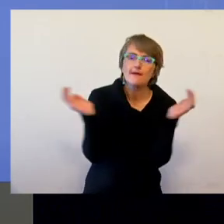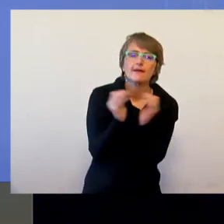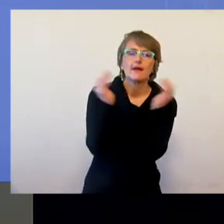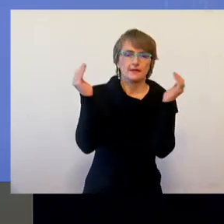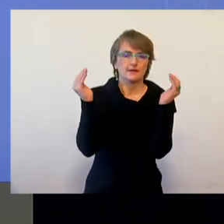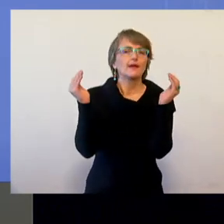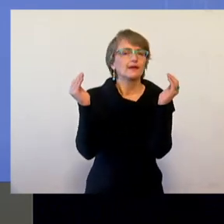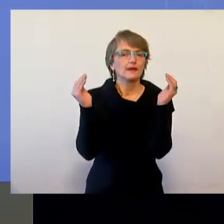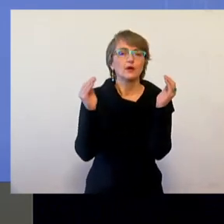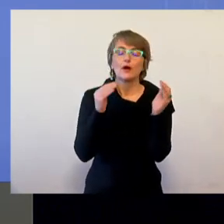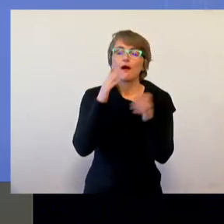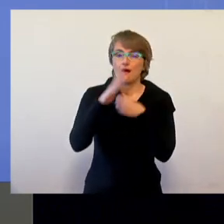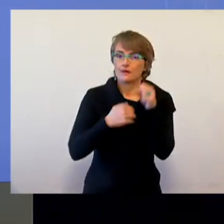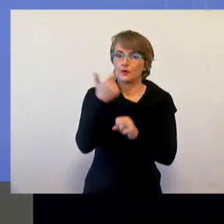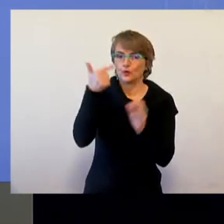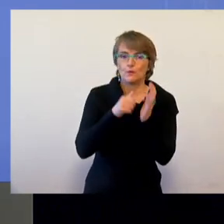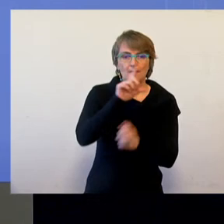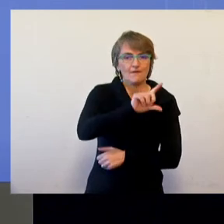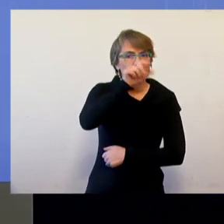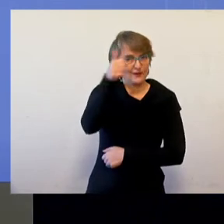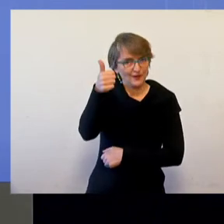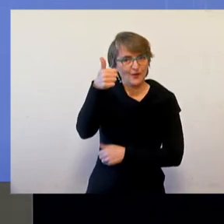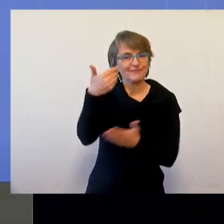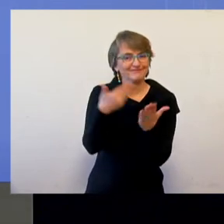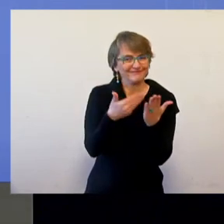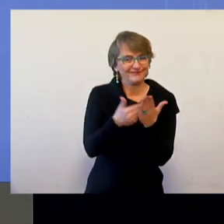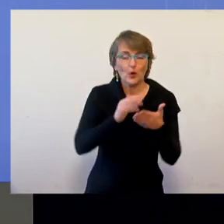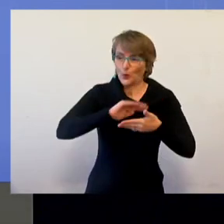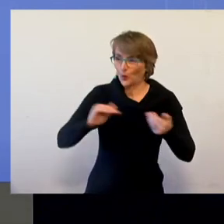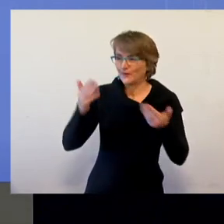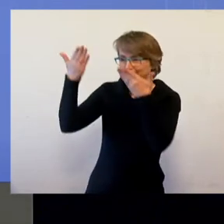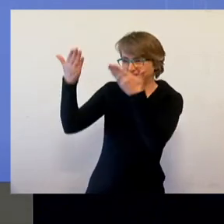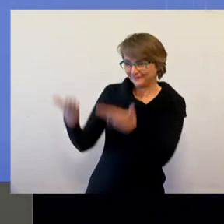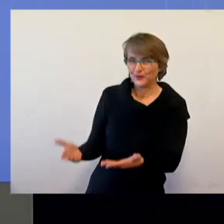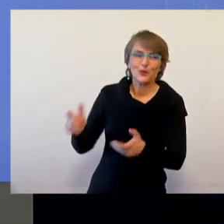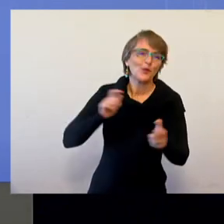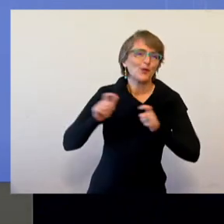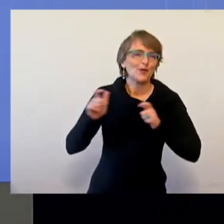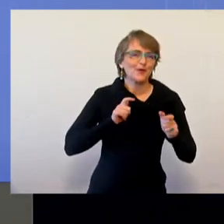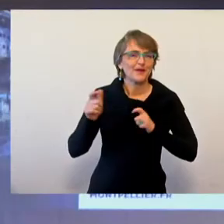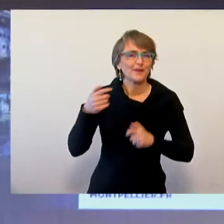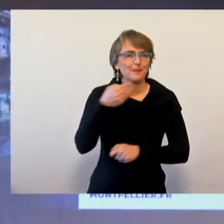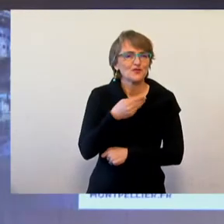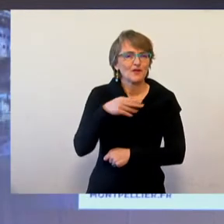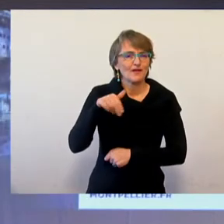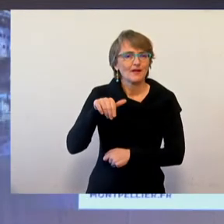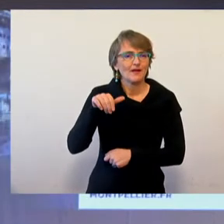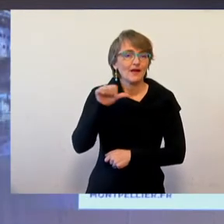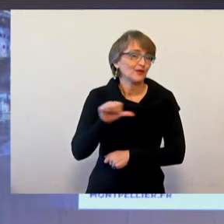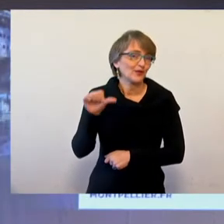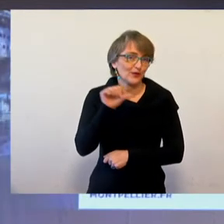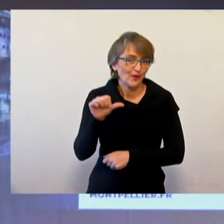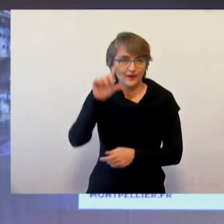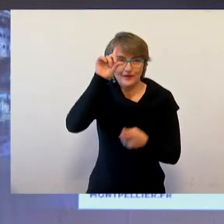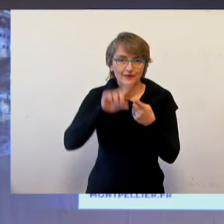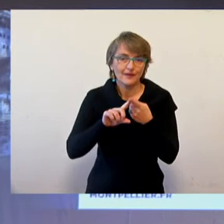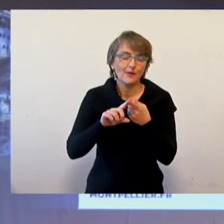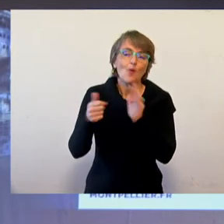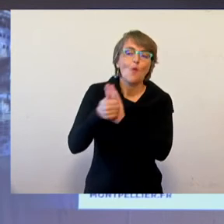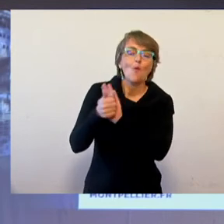de l'année 2021. Et je passe la parole à Michel Aslanian, adjoint aux ressources humaines et aux